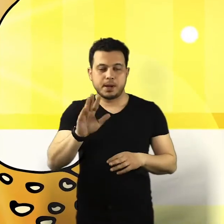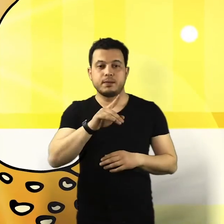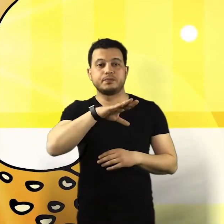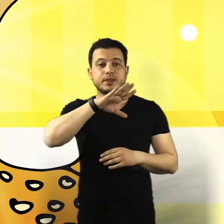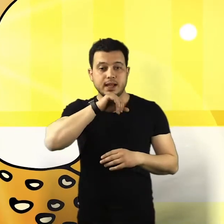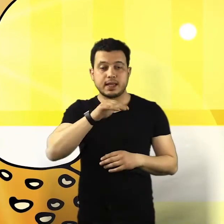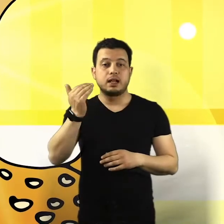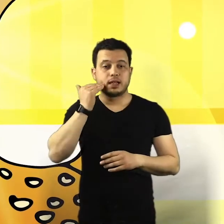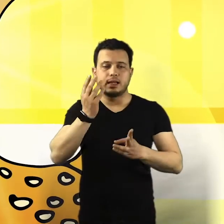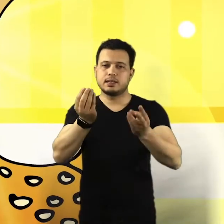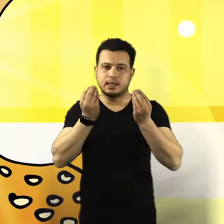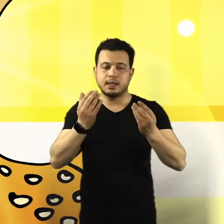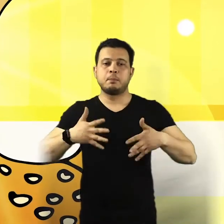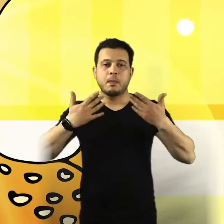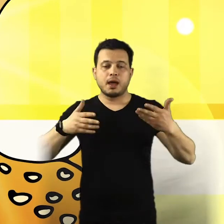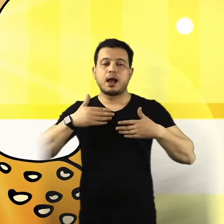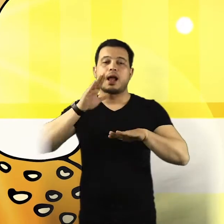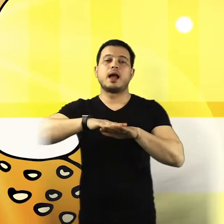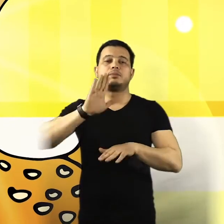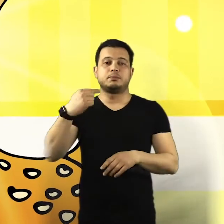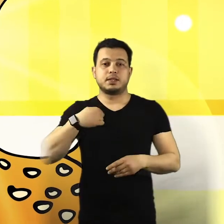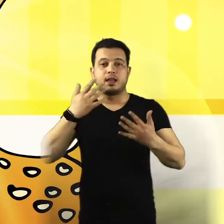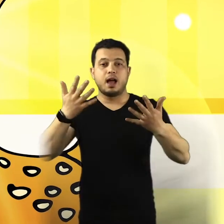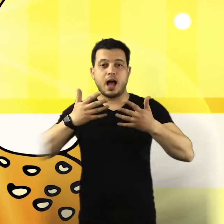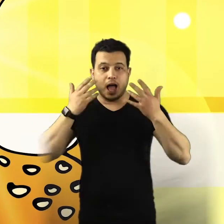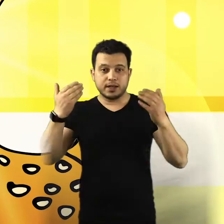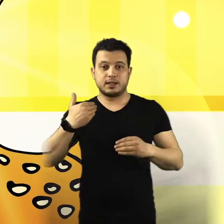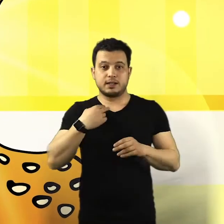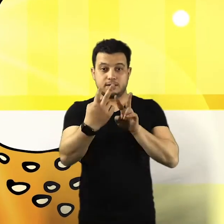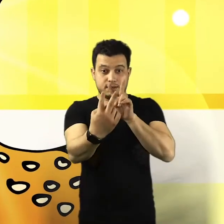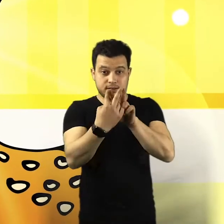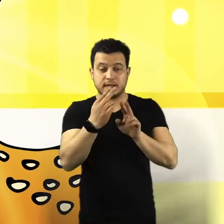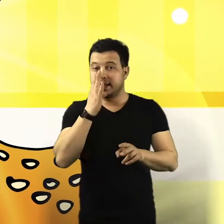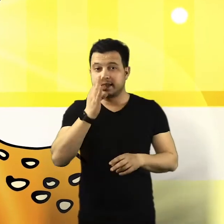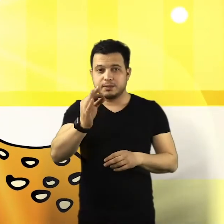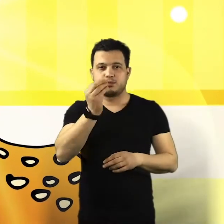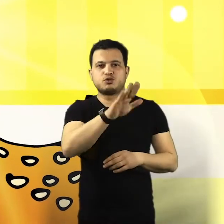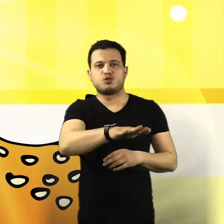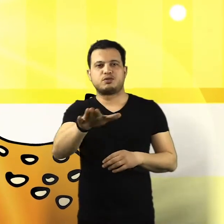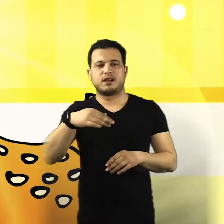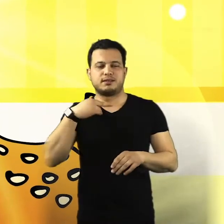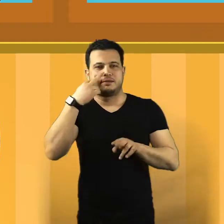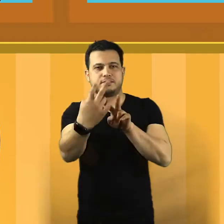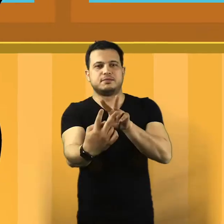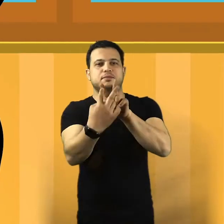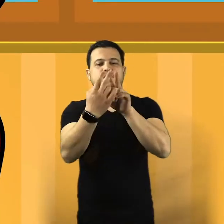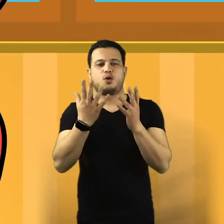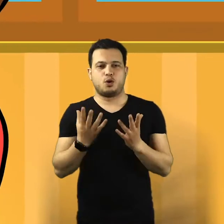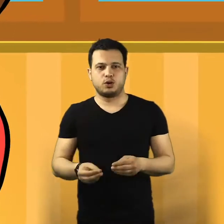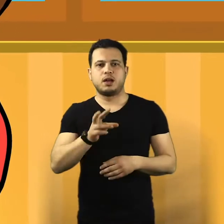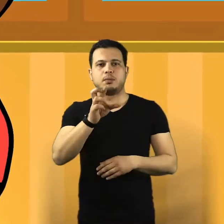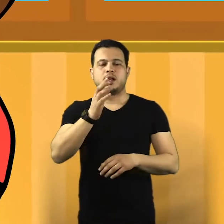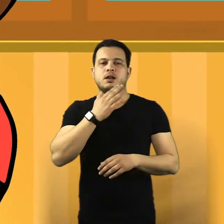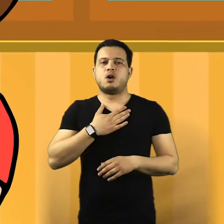ve nineniz gayet iyi Biz hayvanlar sadece çocuklarla iletişim kurabiliyoruz Hepsi bu Pınar,